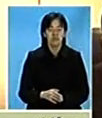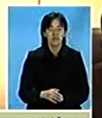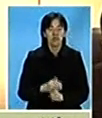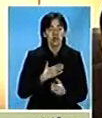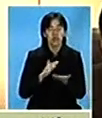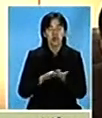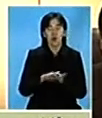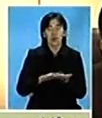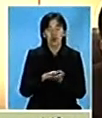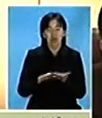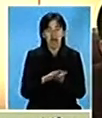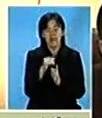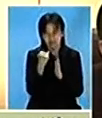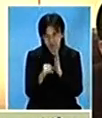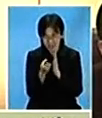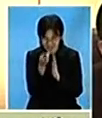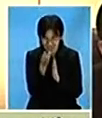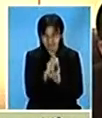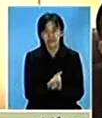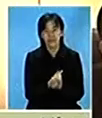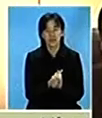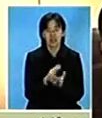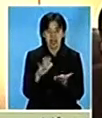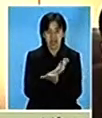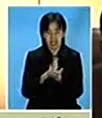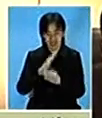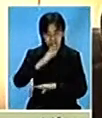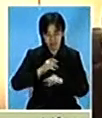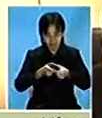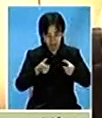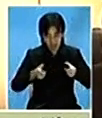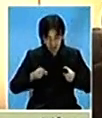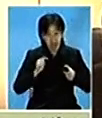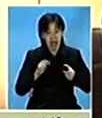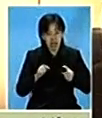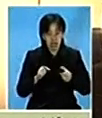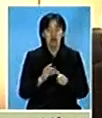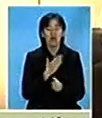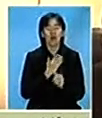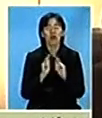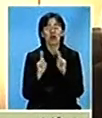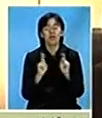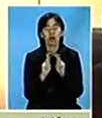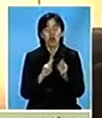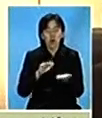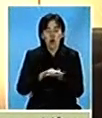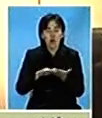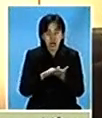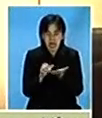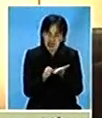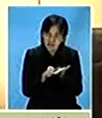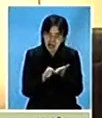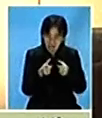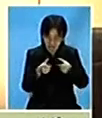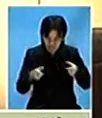ออภัยเนื่องจากมีข้อผิดพลาดทางเทคนิคในขั้นตอนในการจัดพิมพ์รายงานการพิจารณาของคณะกรรมการจึงขอแก้ไขรายง